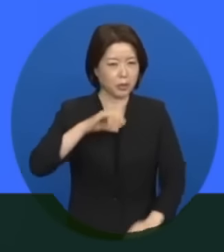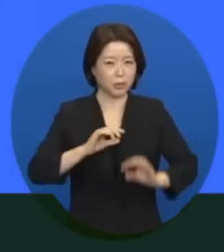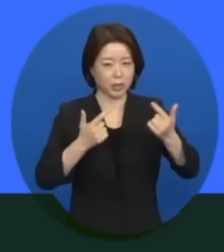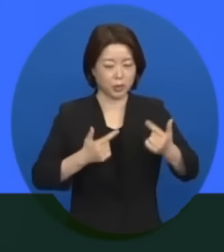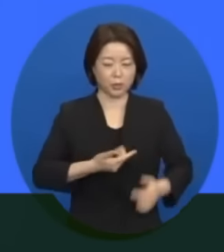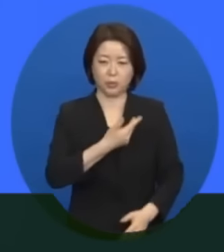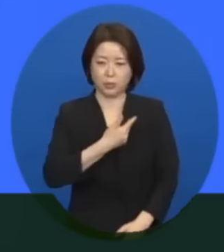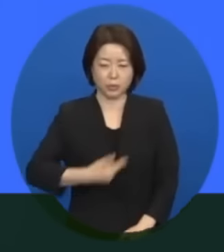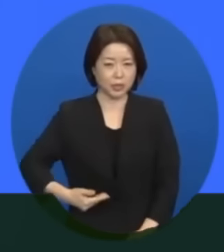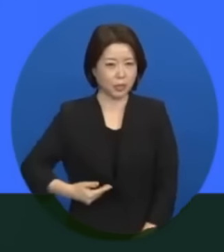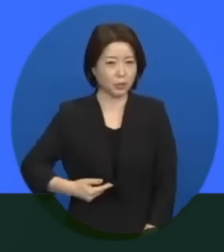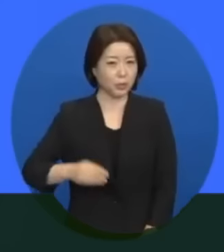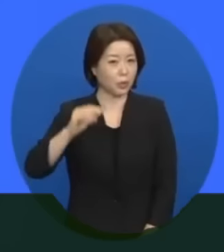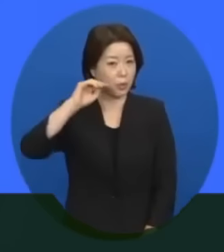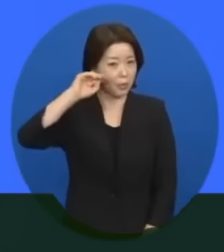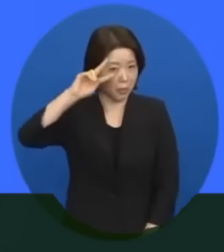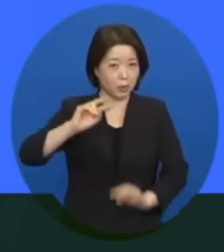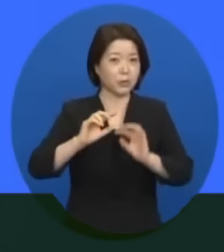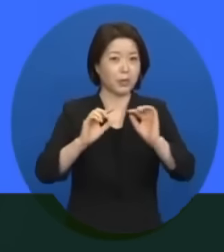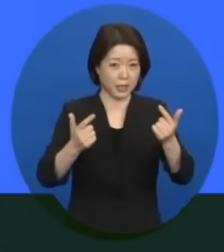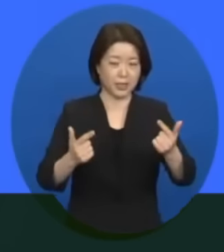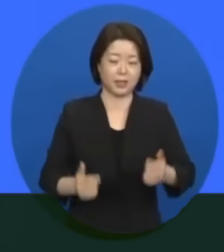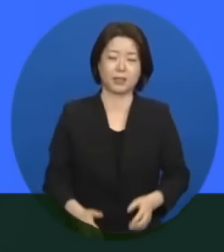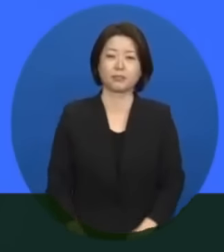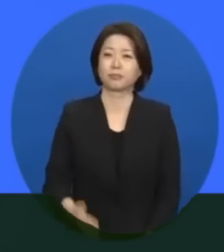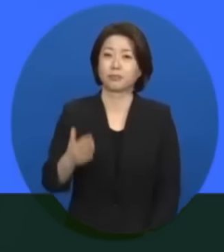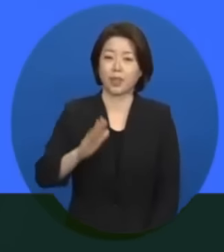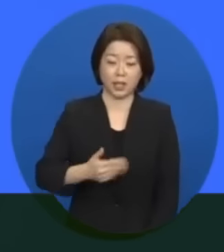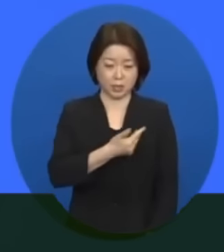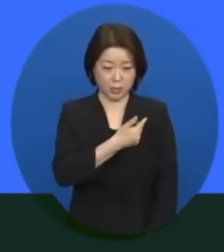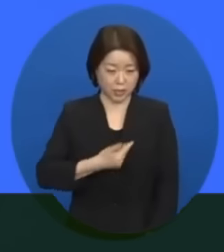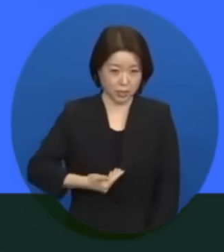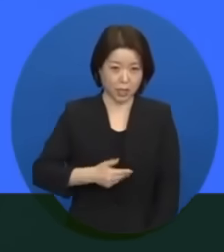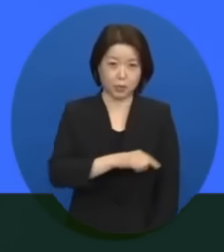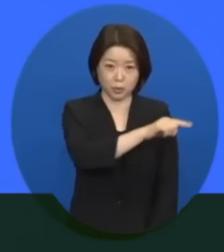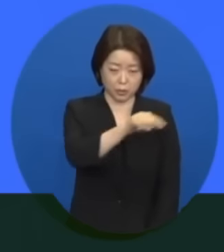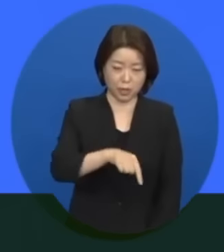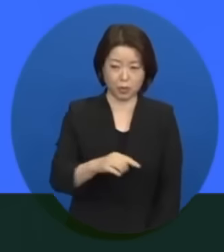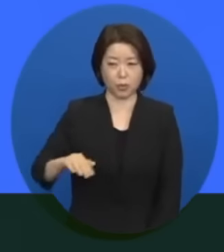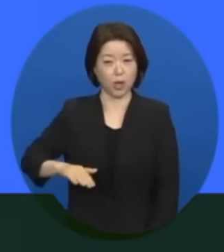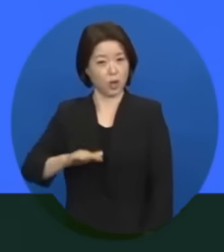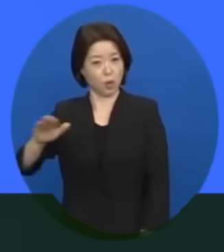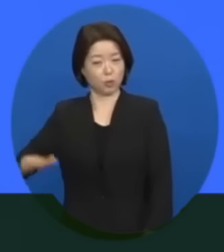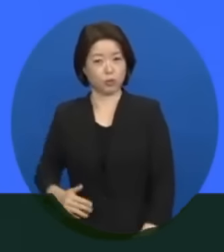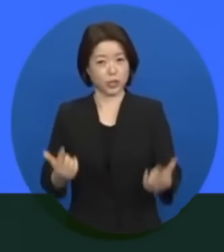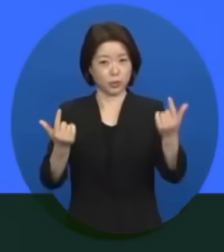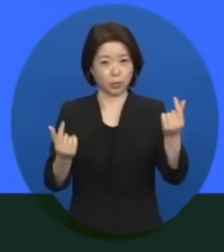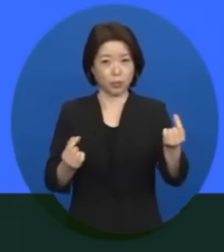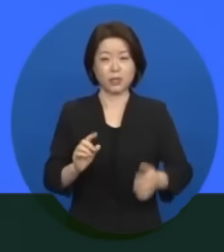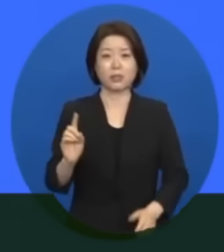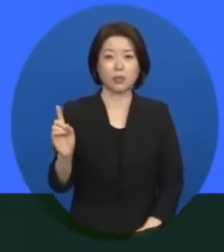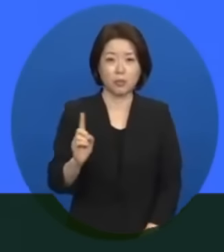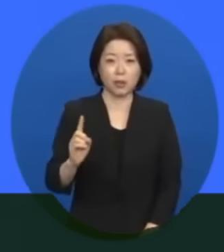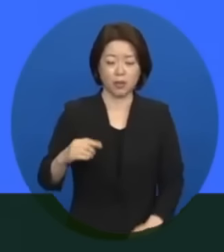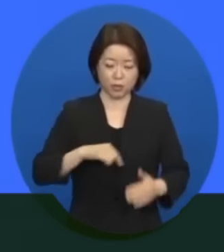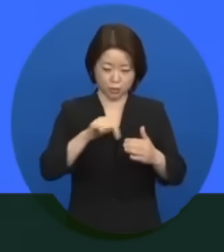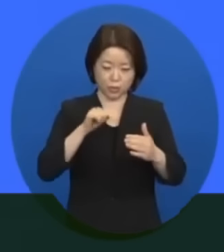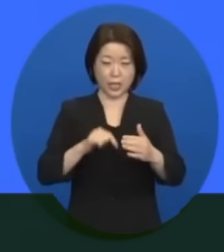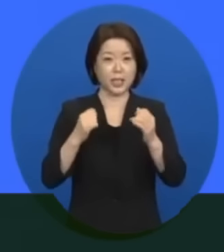사도바울도 아닙니다 하지만 그 사도들과 우의 공통점이 있 그것은로 우리 안에